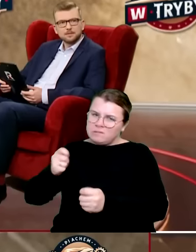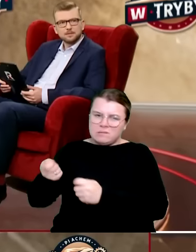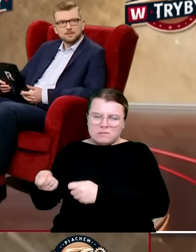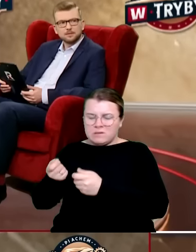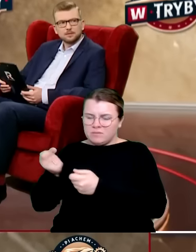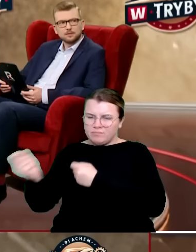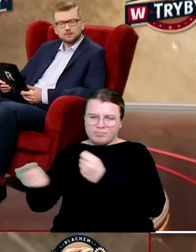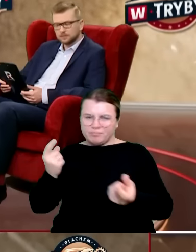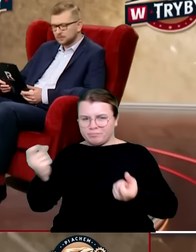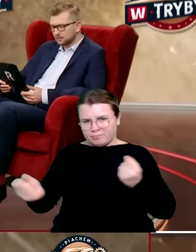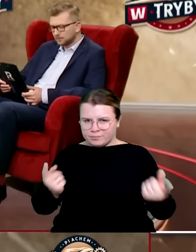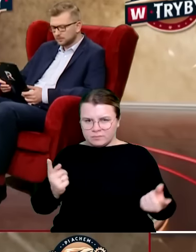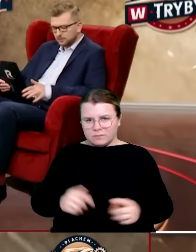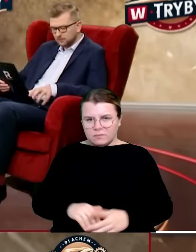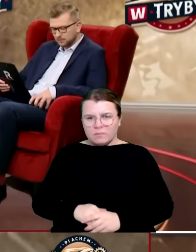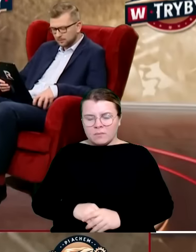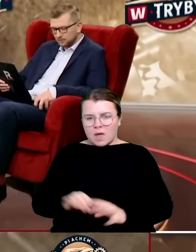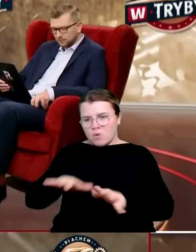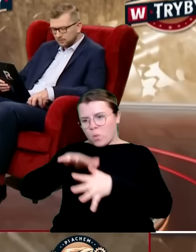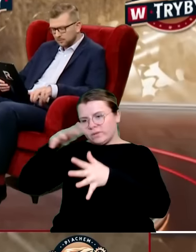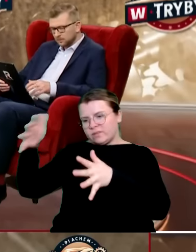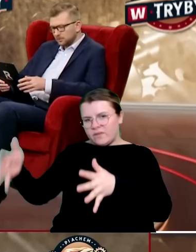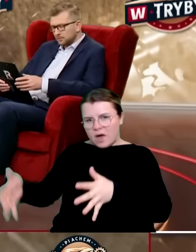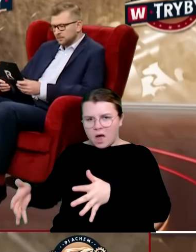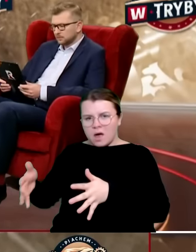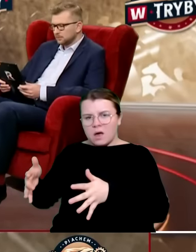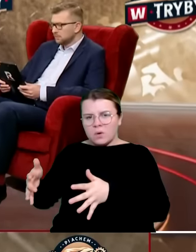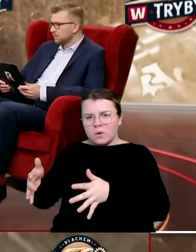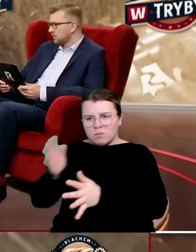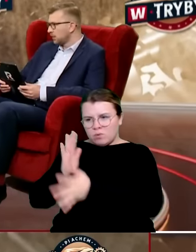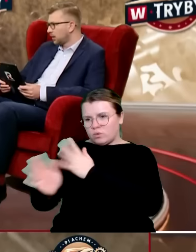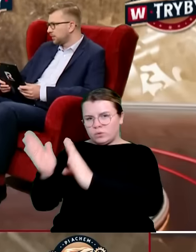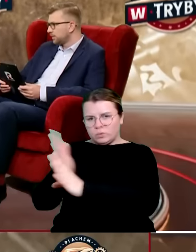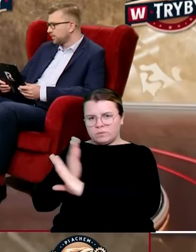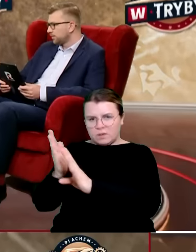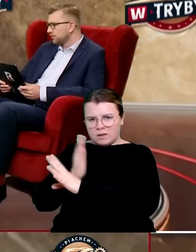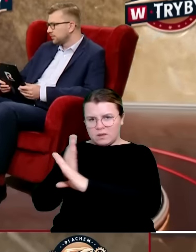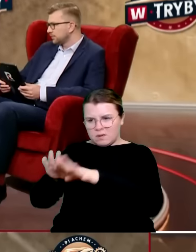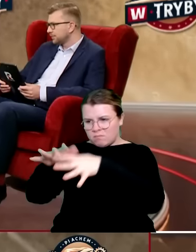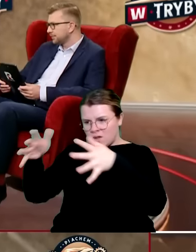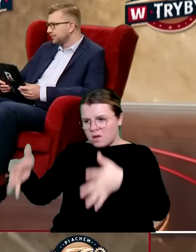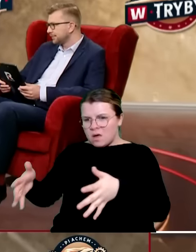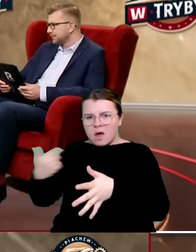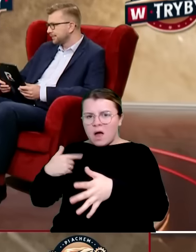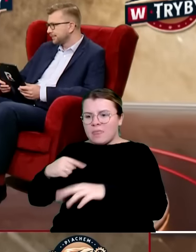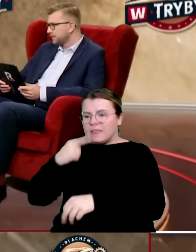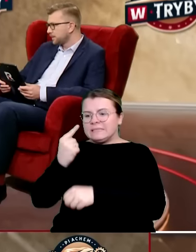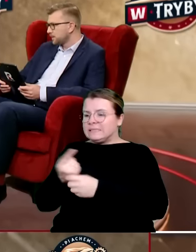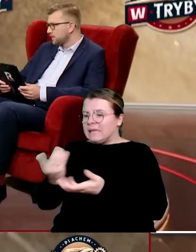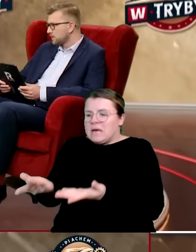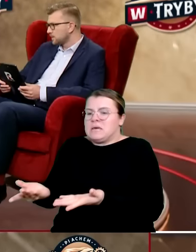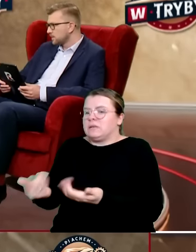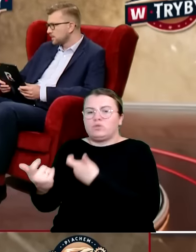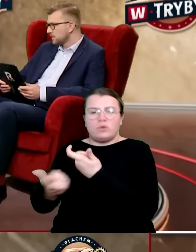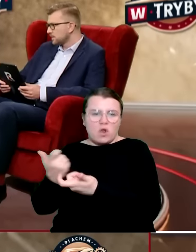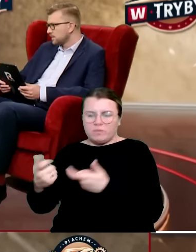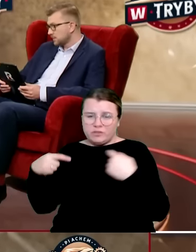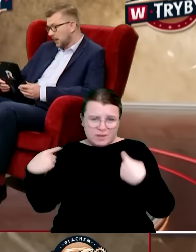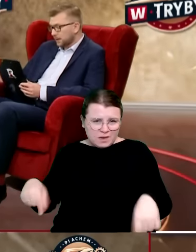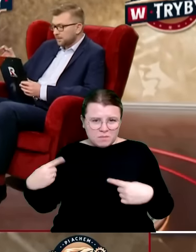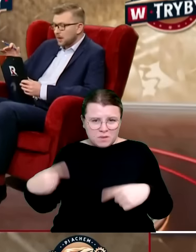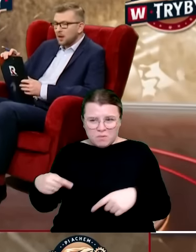zwały po prostu sobie były na podwórkach, no i nie było żadnej decyzji, co z tym robić, przecież to